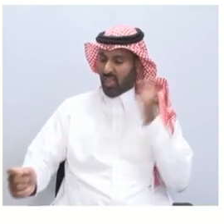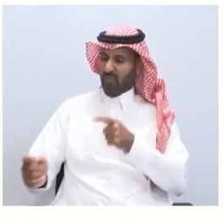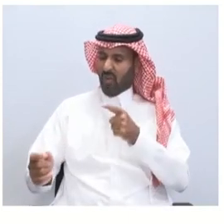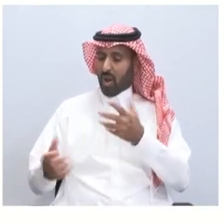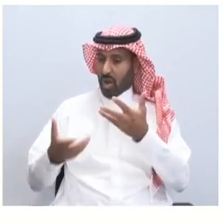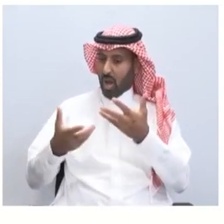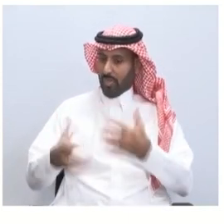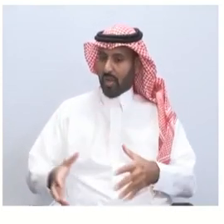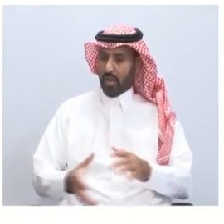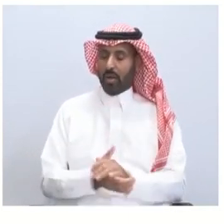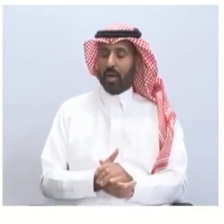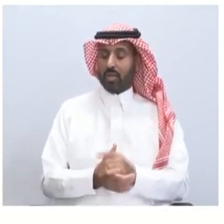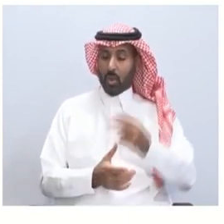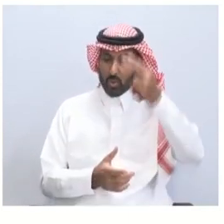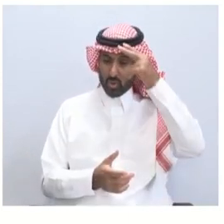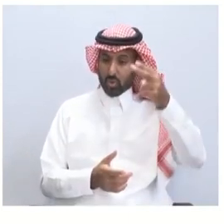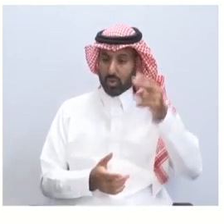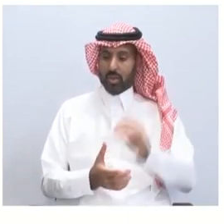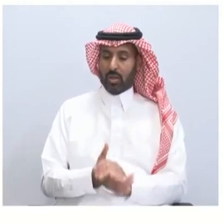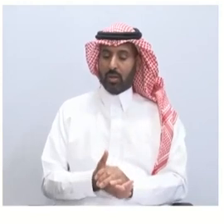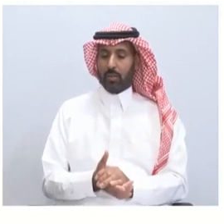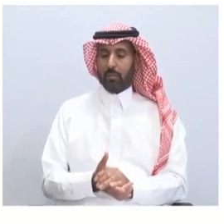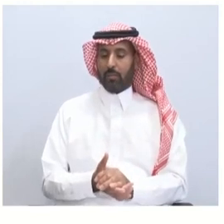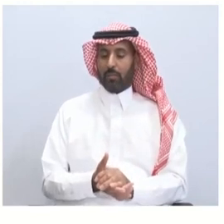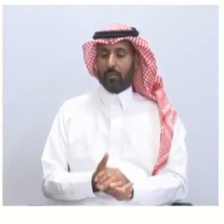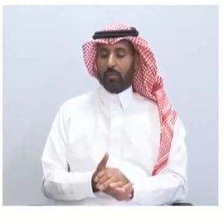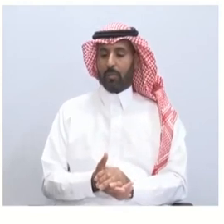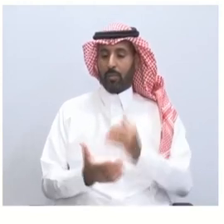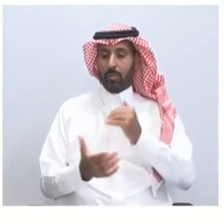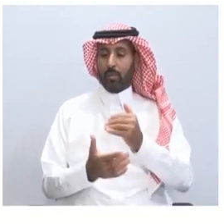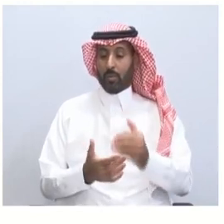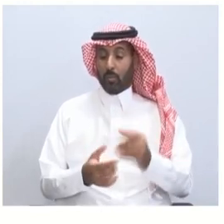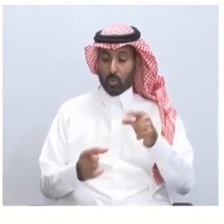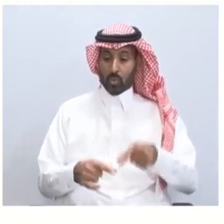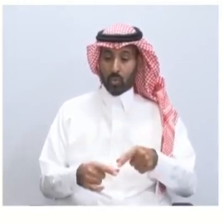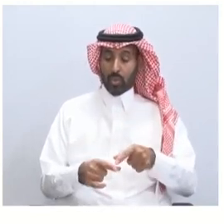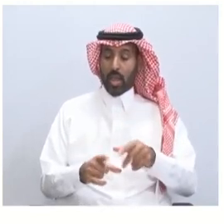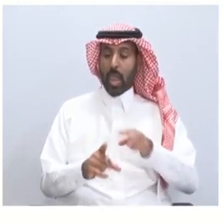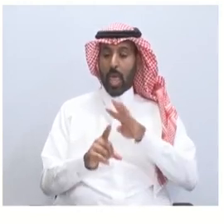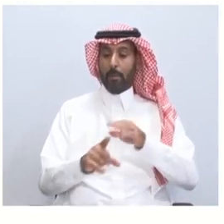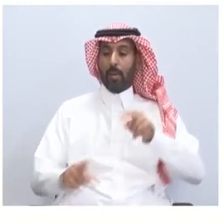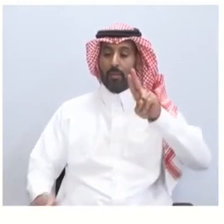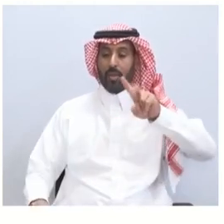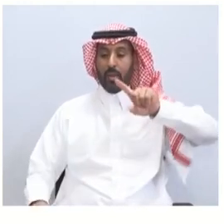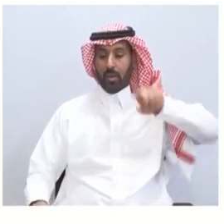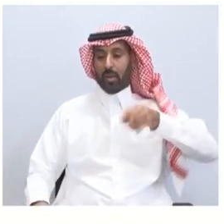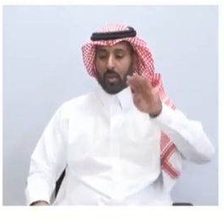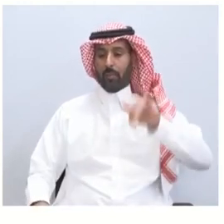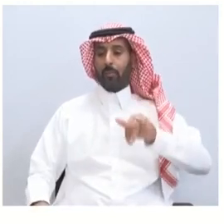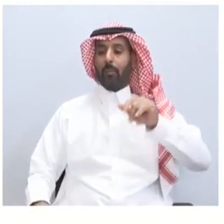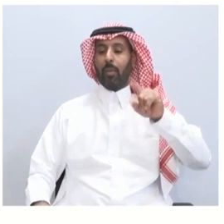القضاء على الدوله السعوديه متمثله بوجود الامام تركي بن عبد